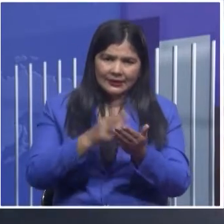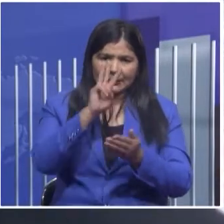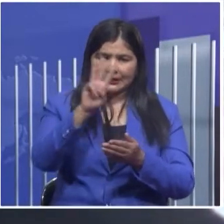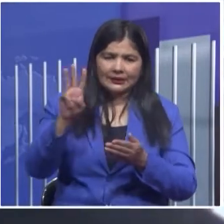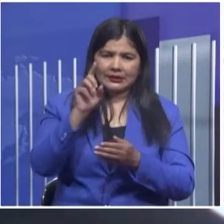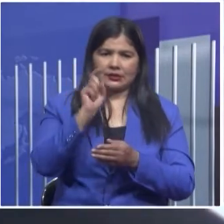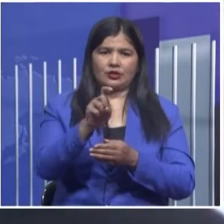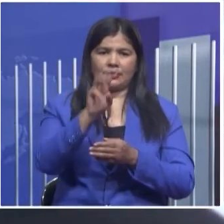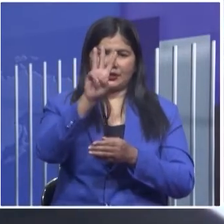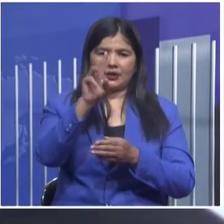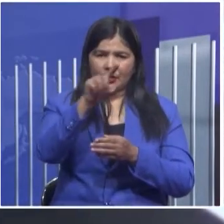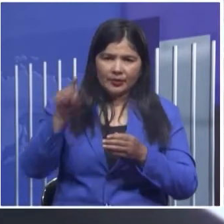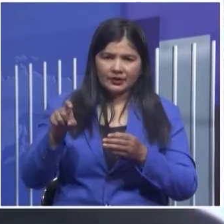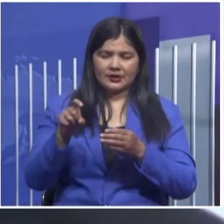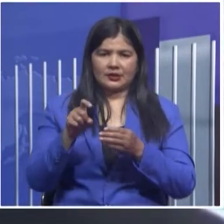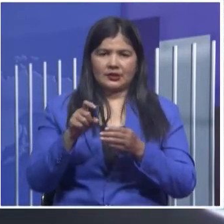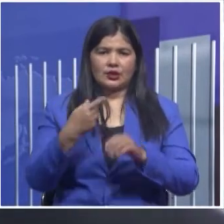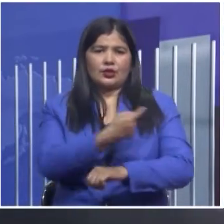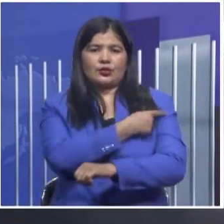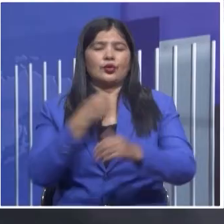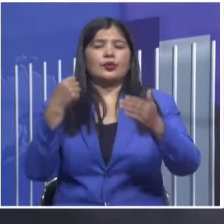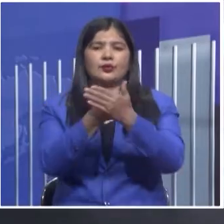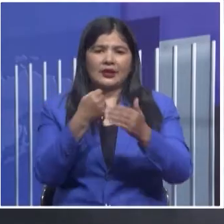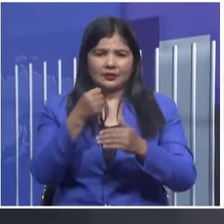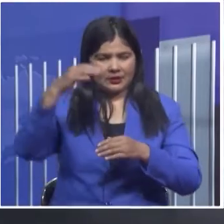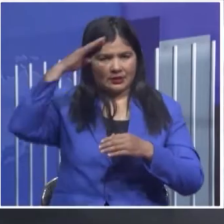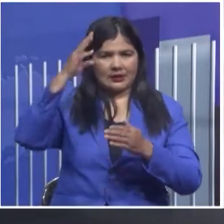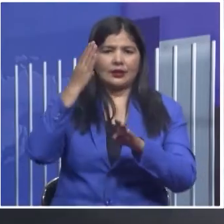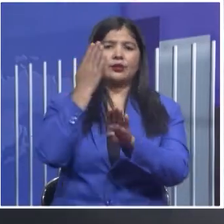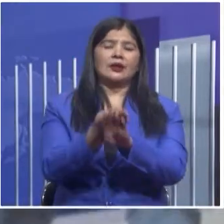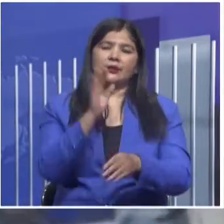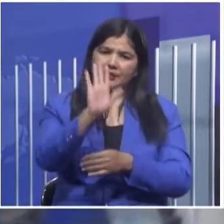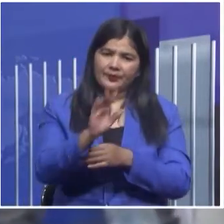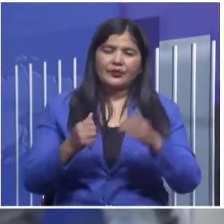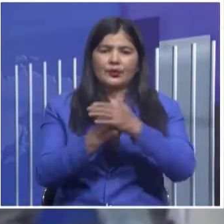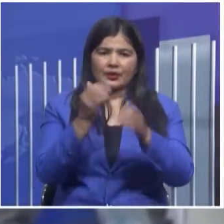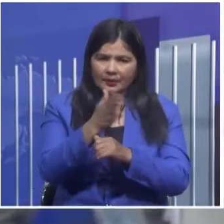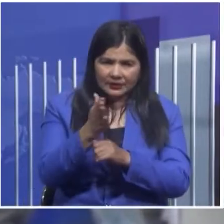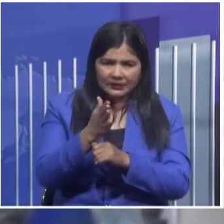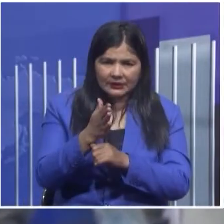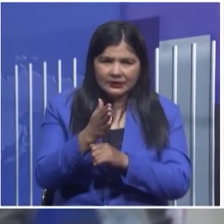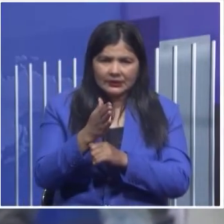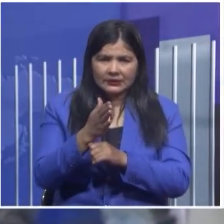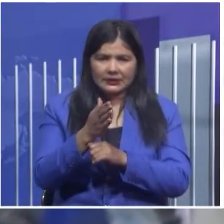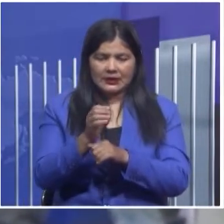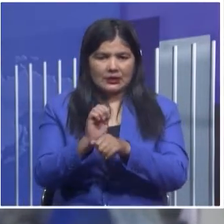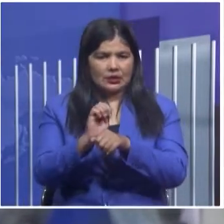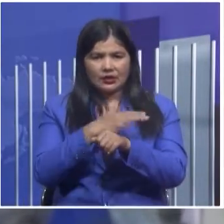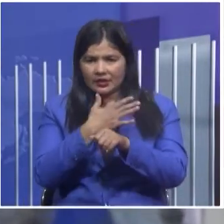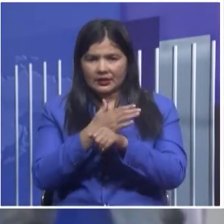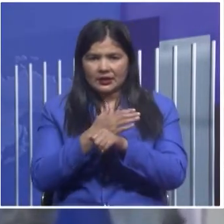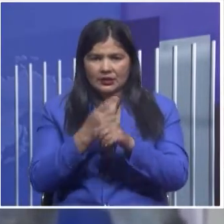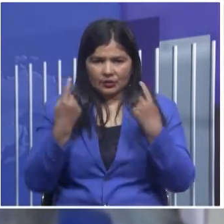33.3% नागरिकलाई कोरोना भ्याक्सिन सुईको पहुँच पुगाइसकिएको सरकारको दावी छ। मुख्यमन्त्री शाहीले अमेरिकनको असर न्यूनीकरणका लागि